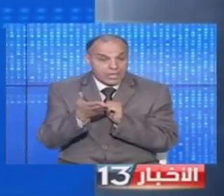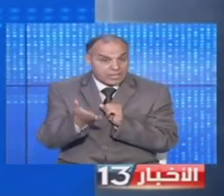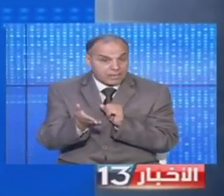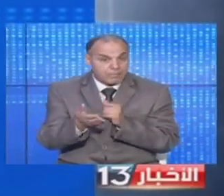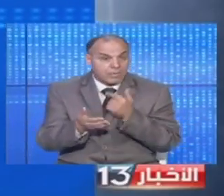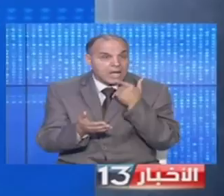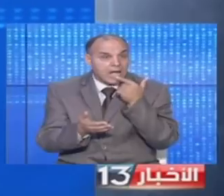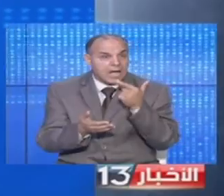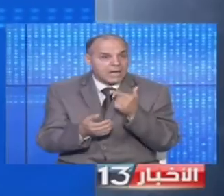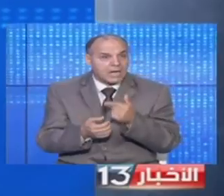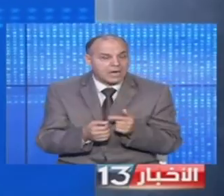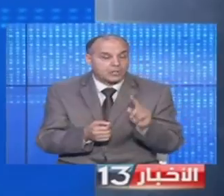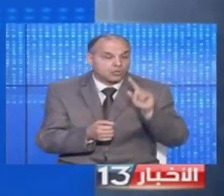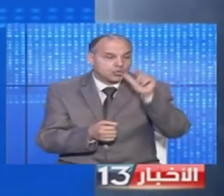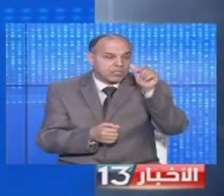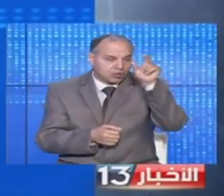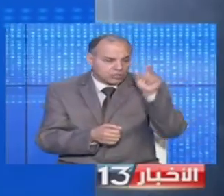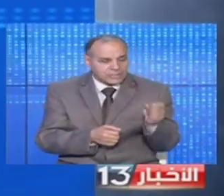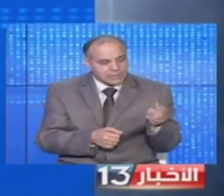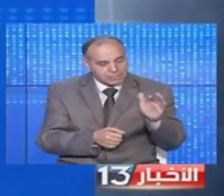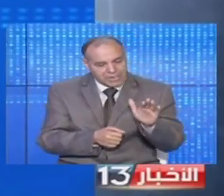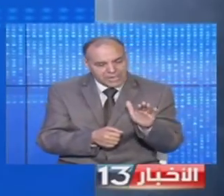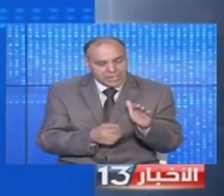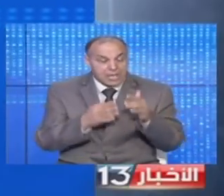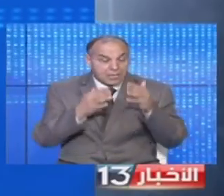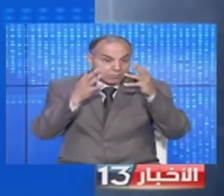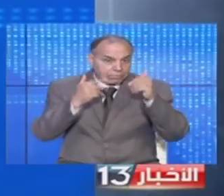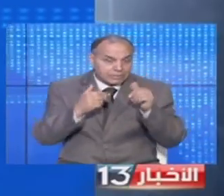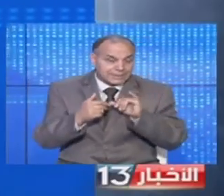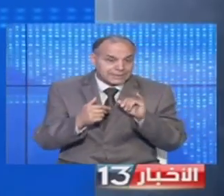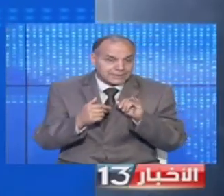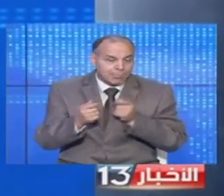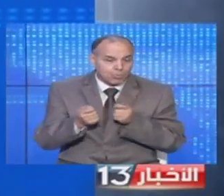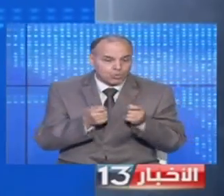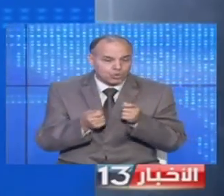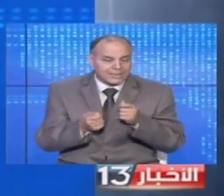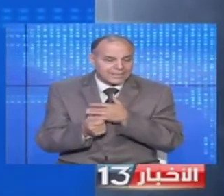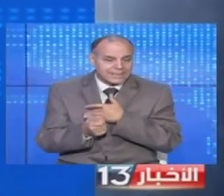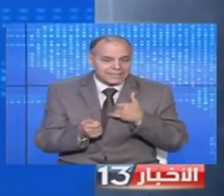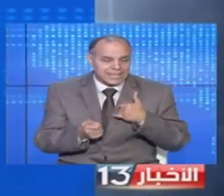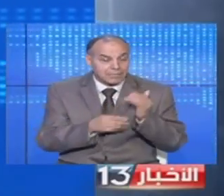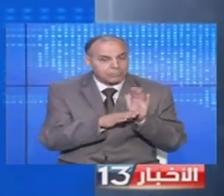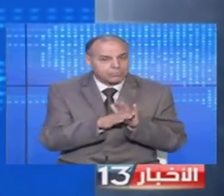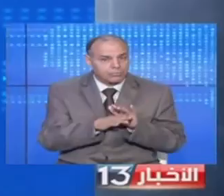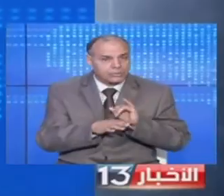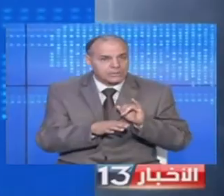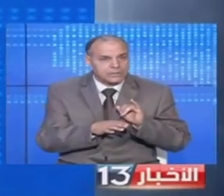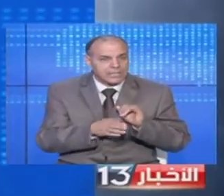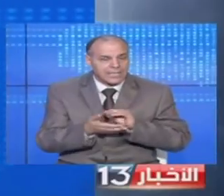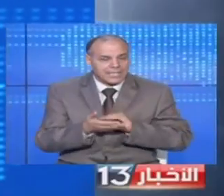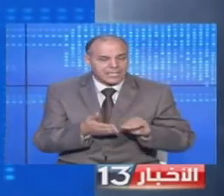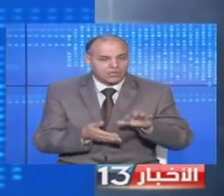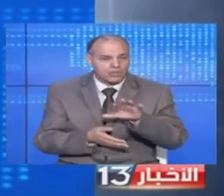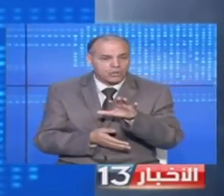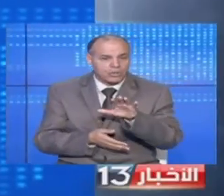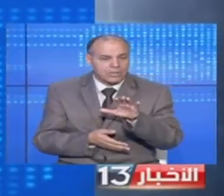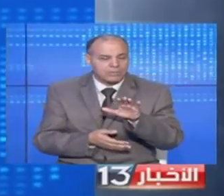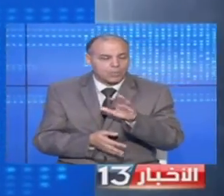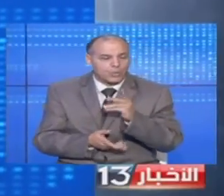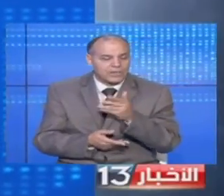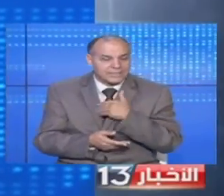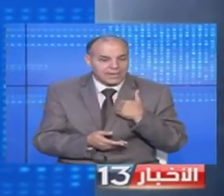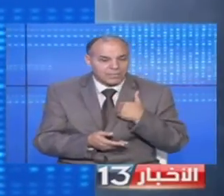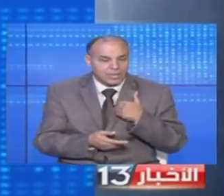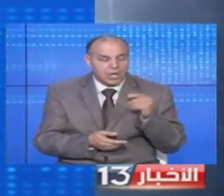الى سته عشره حاله حسب ما افاد به مدير الصحه الوقائيه بالاداره الجهويه للصحه